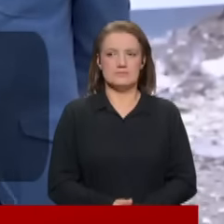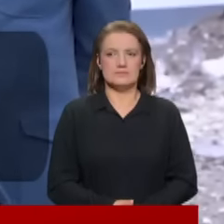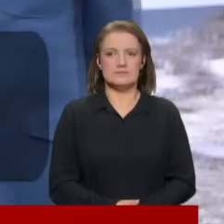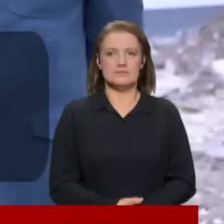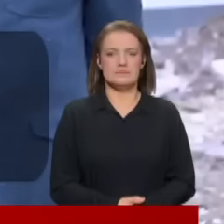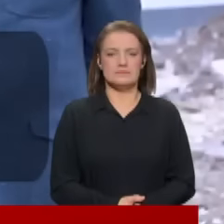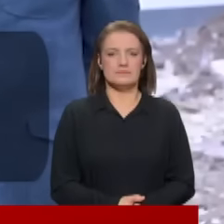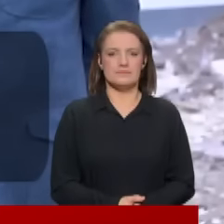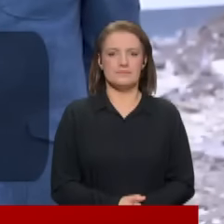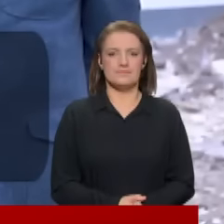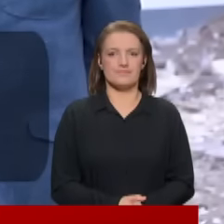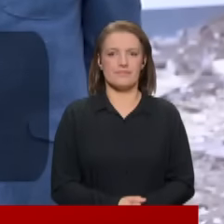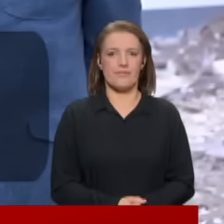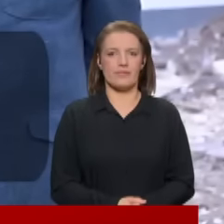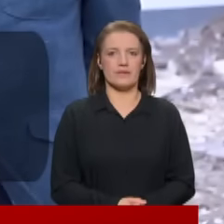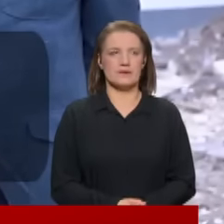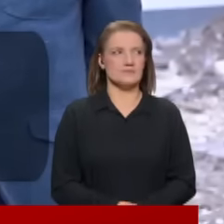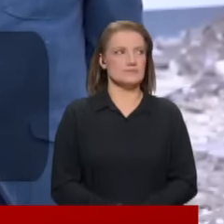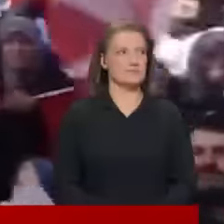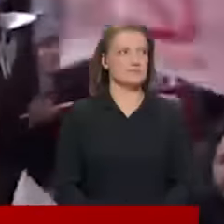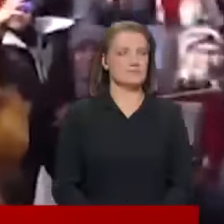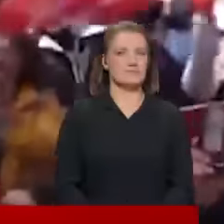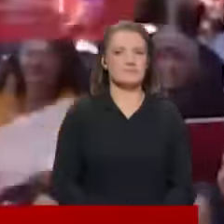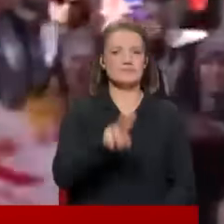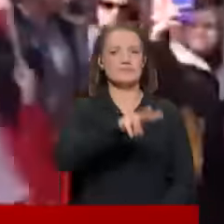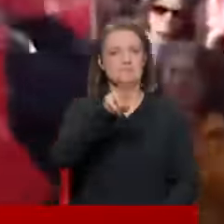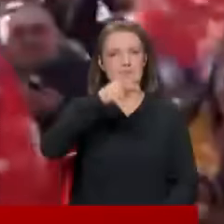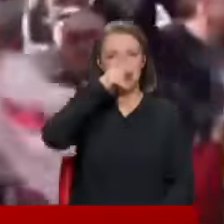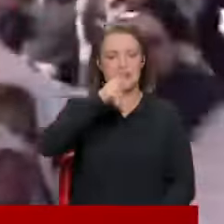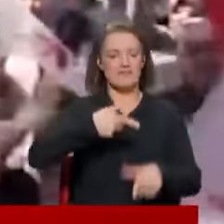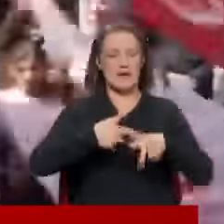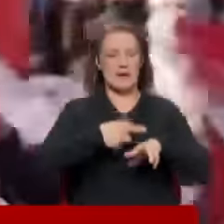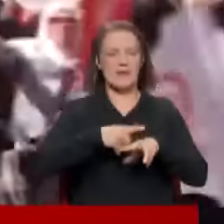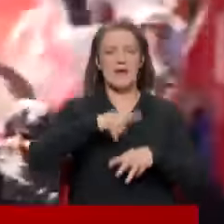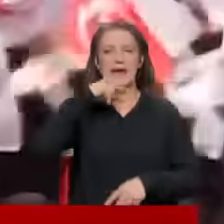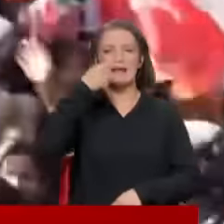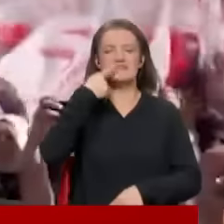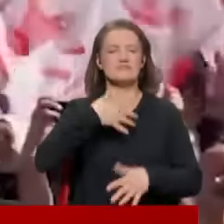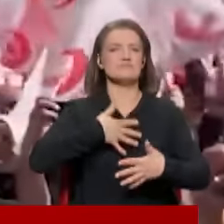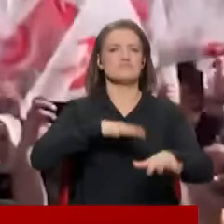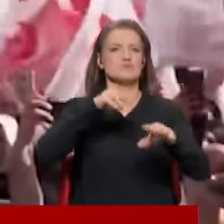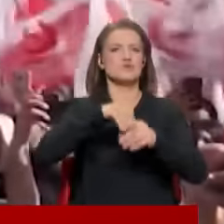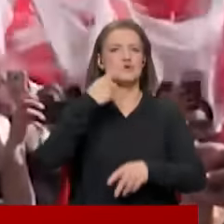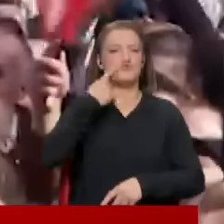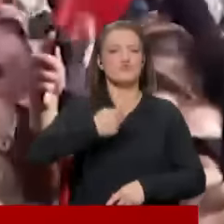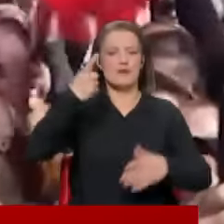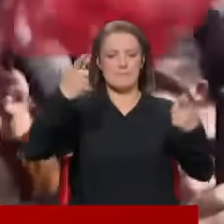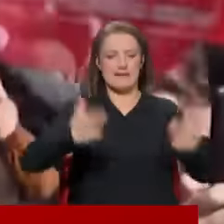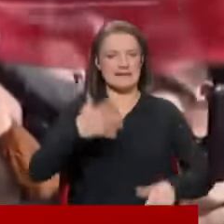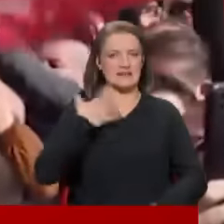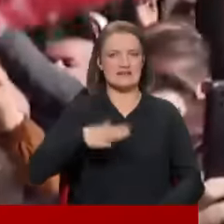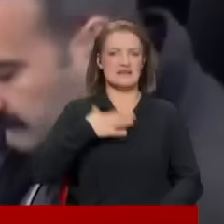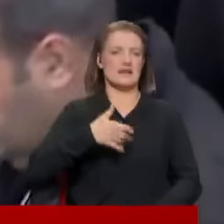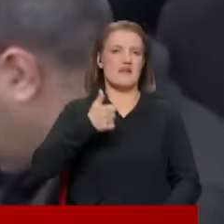olduğu alanın bize tahsis edilmesini talep ettik. 22 Mart'ta Fatih Erbakan'ın Elazığ mitingi için Cumhuriyet Meydanı'nı talep etti